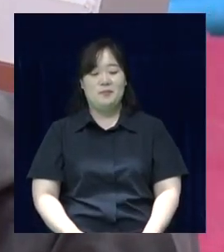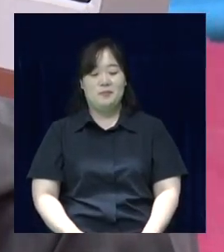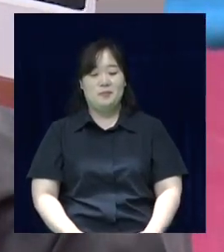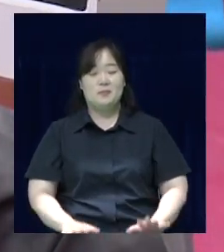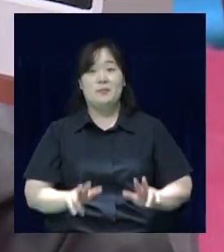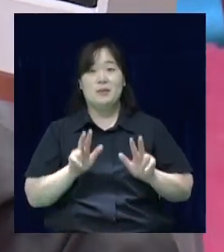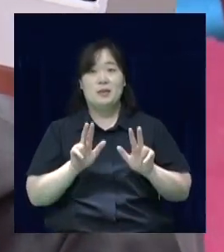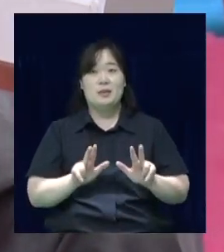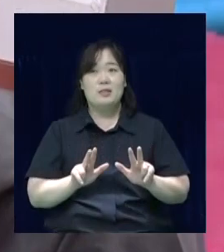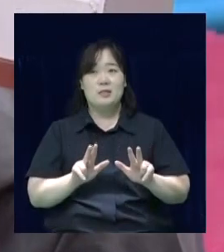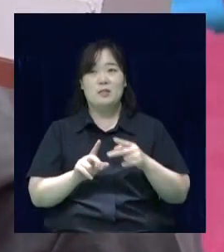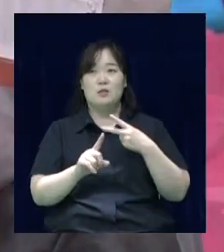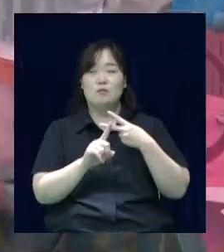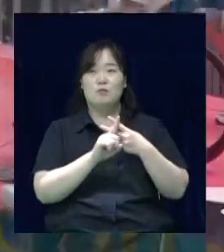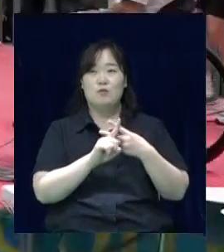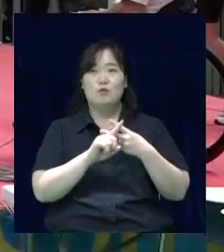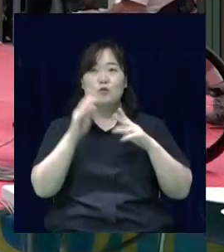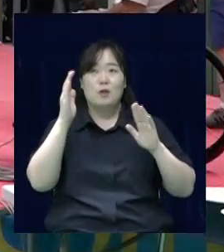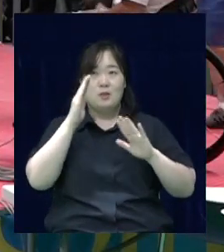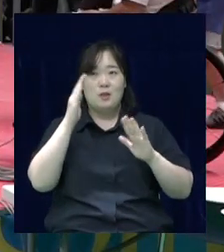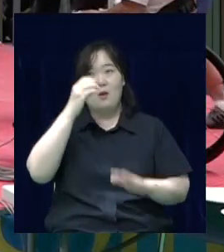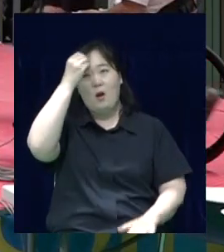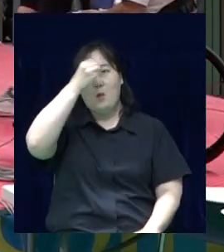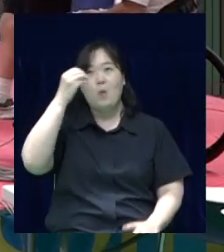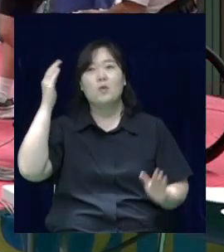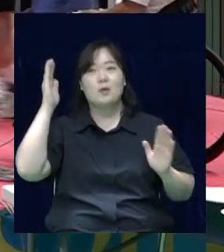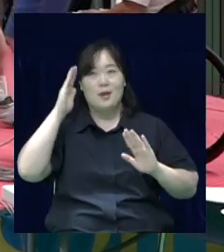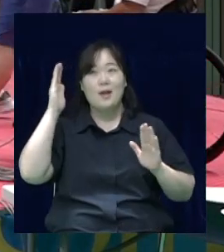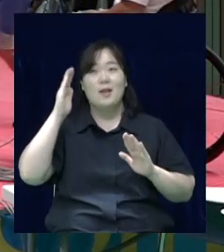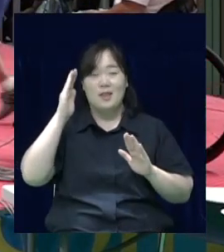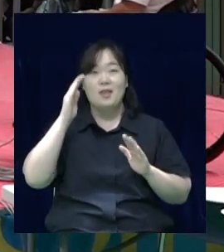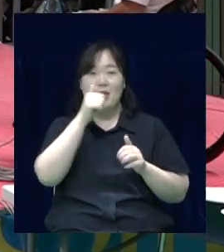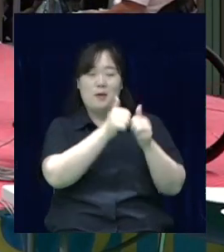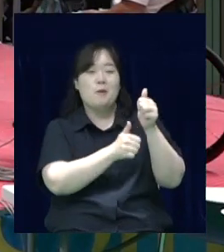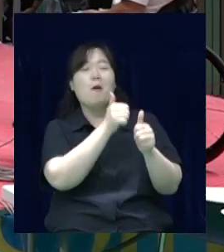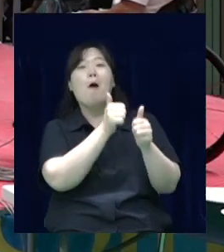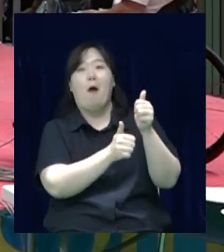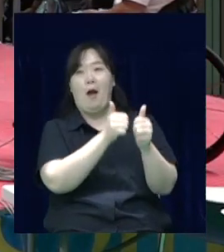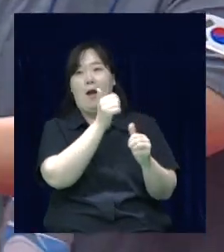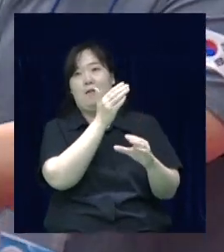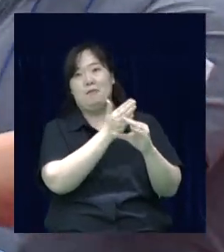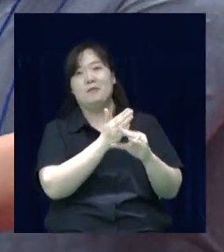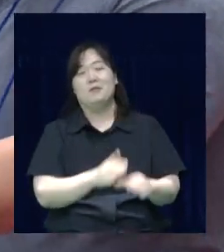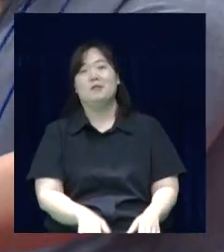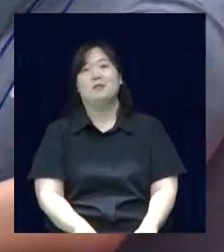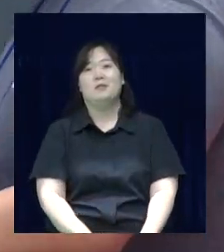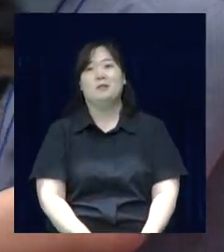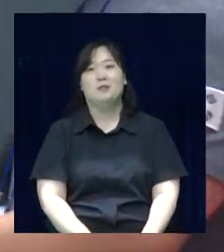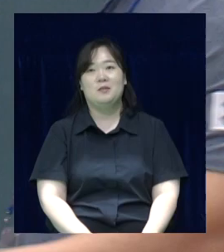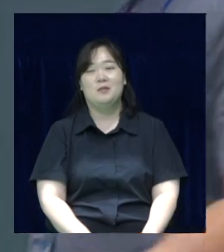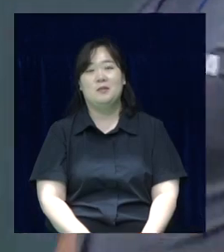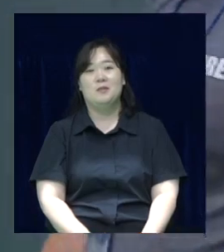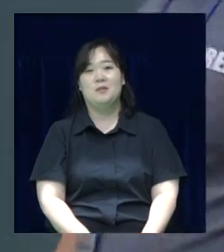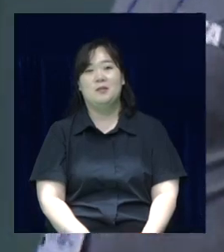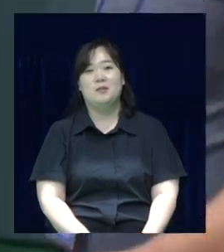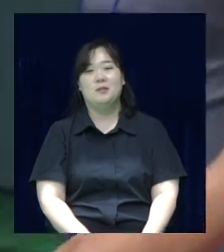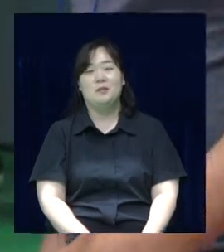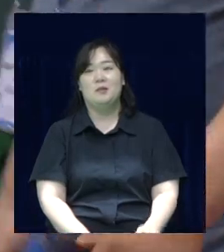지금 중학생과 고등학생이 경합하는 듯한 모습을 보여주고 있습니다. 형과 동생의 대결인데 1kg